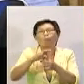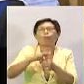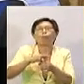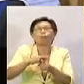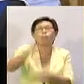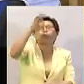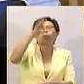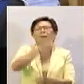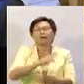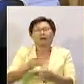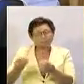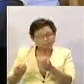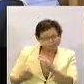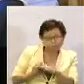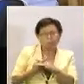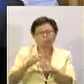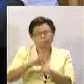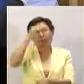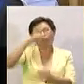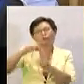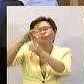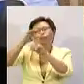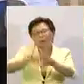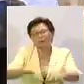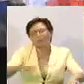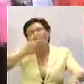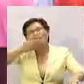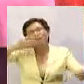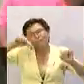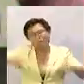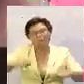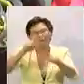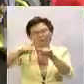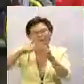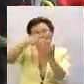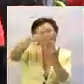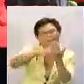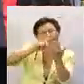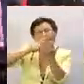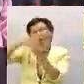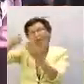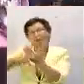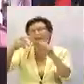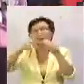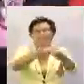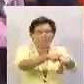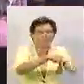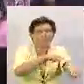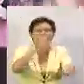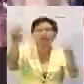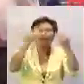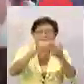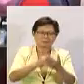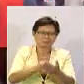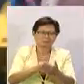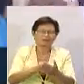orang kata inspirasi, terutama untuk anak-anak muda. Pelbagai program disediakan sepanjang majlis ini seperti